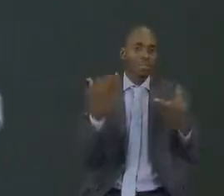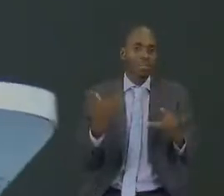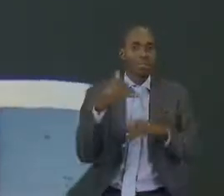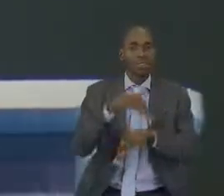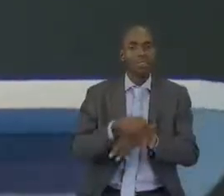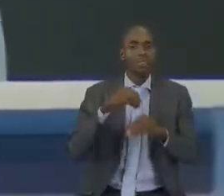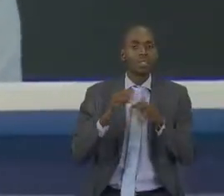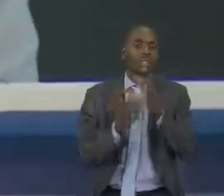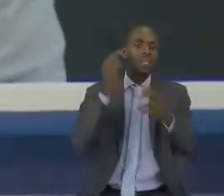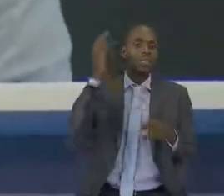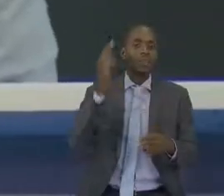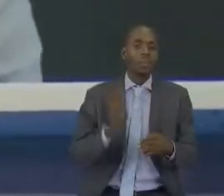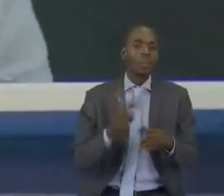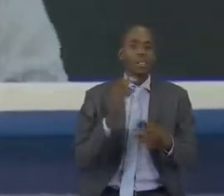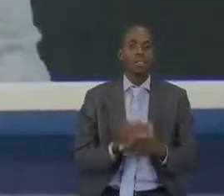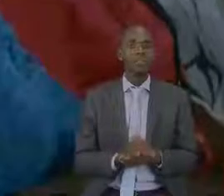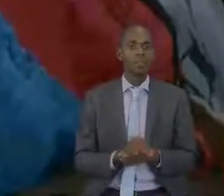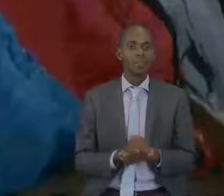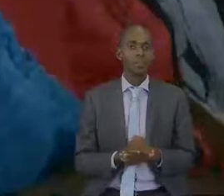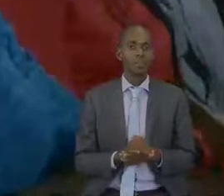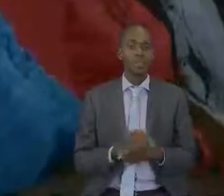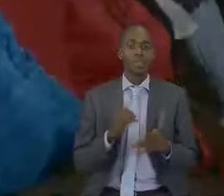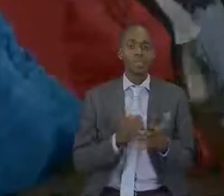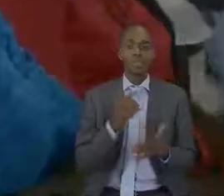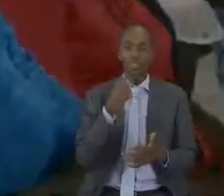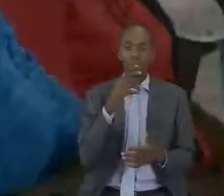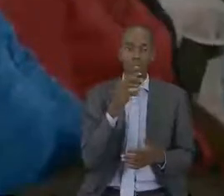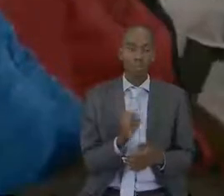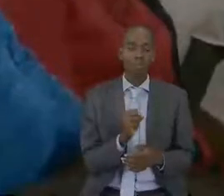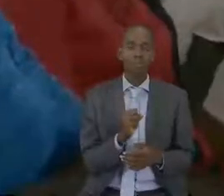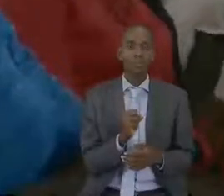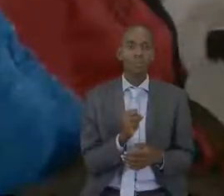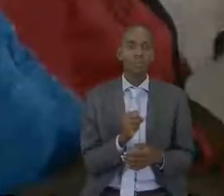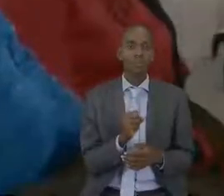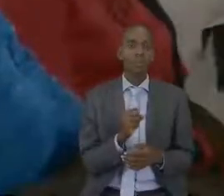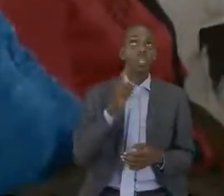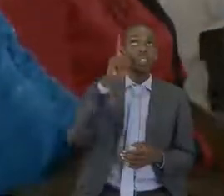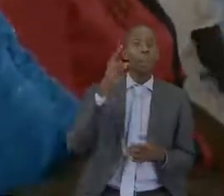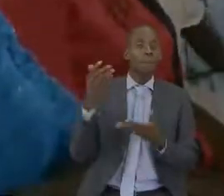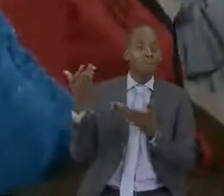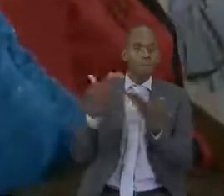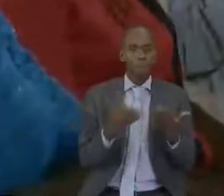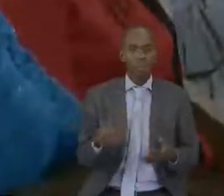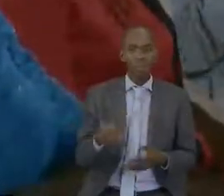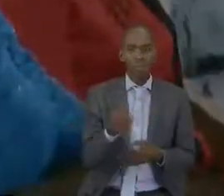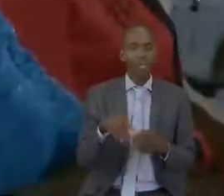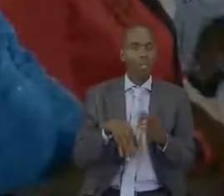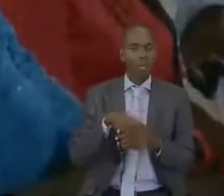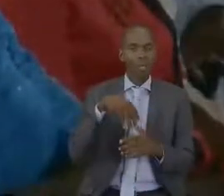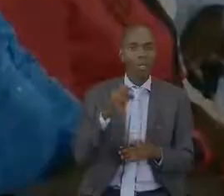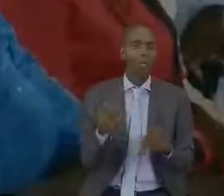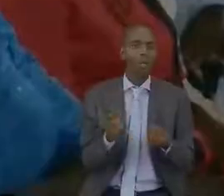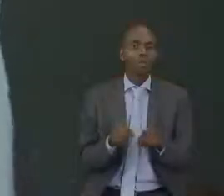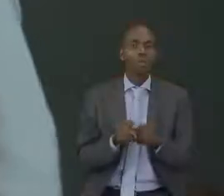de Jésus. Il dit, il fit sortir son peuple avec de l'argent et de